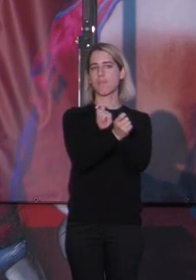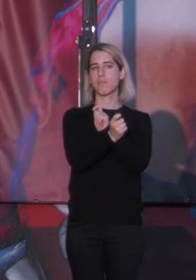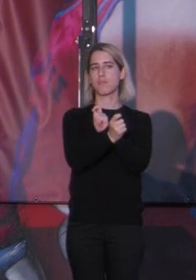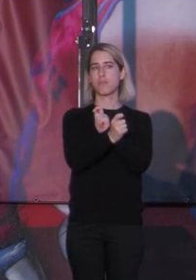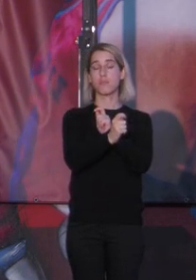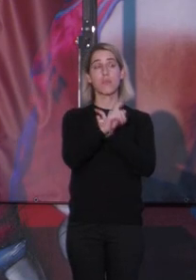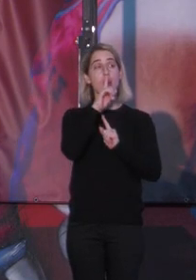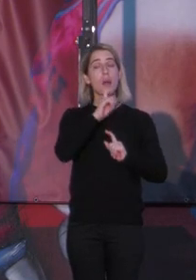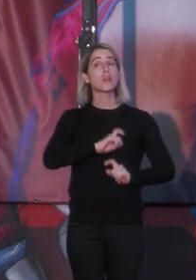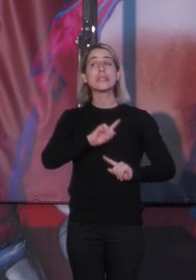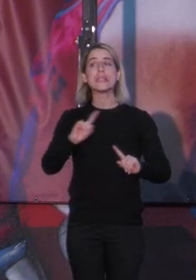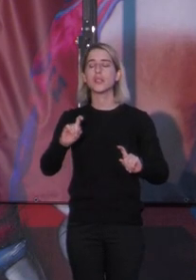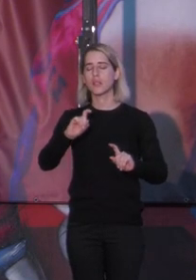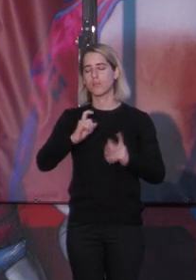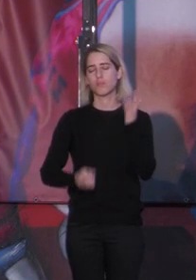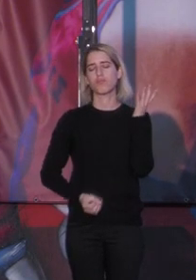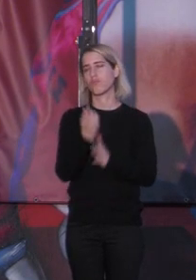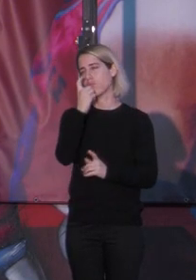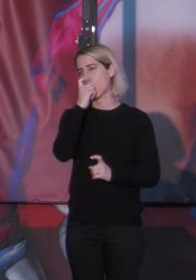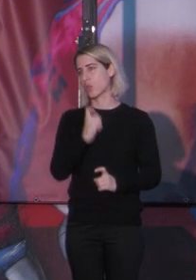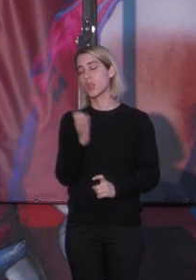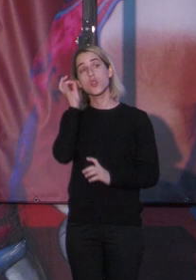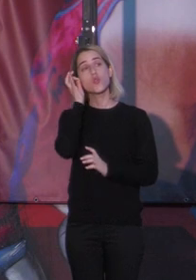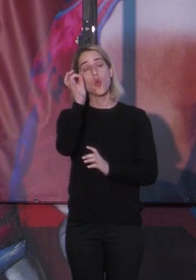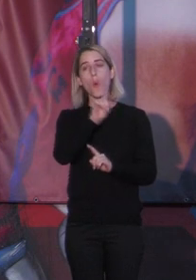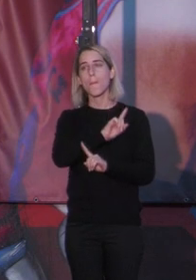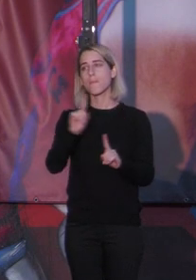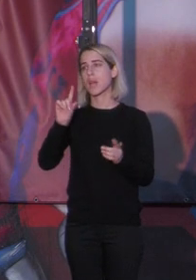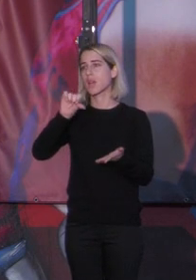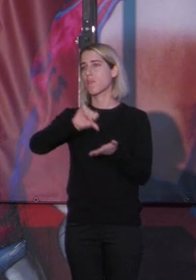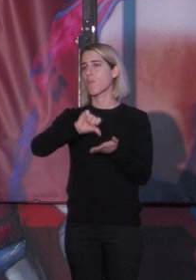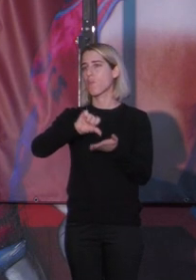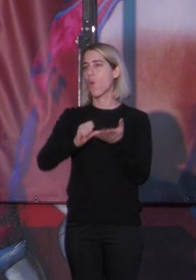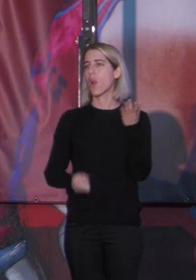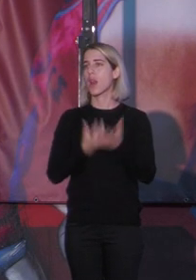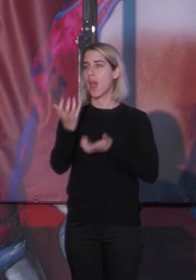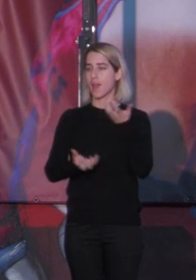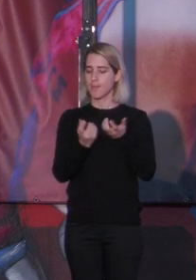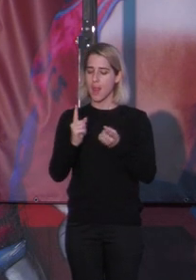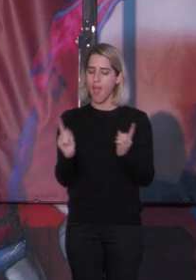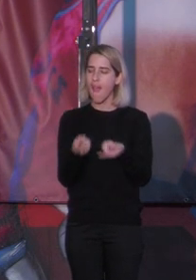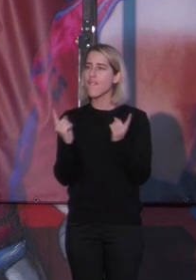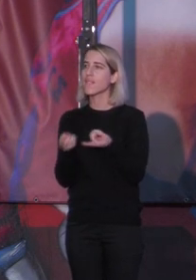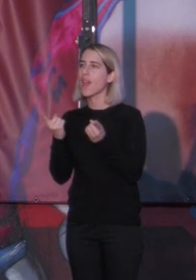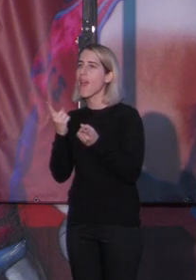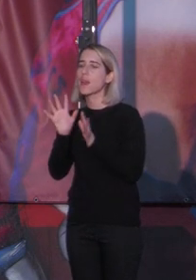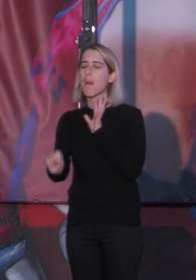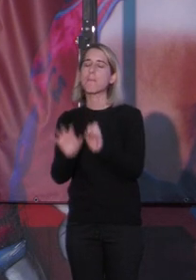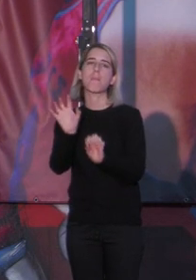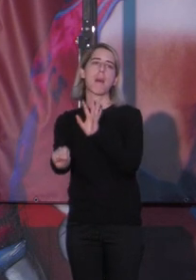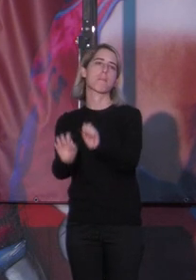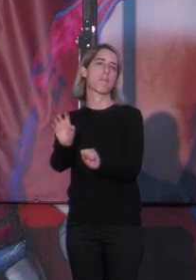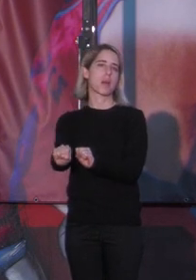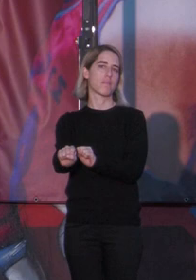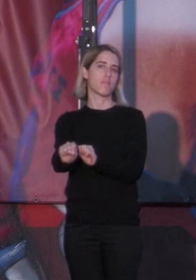πως η ανανέωση ήταν επιβεβλημένη για να μην χάσει η Νέα Σμύρνη τις ευκαιρίες που θα προκύψουν τη νέα χιλιετία.